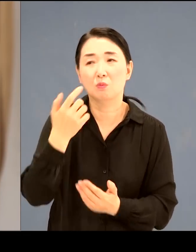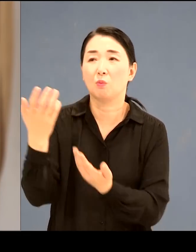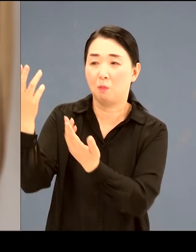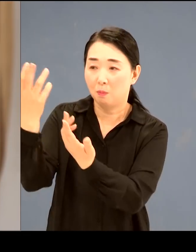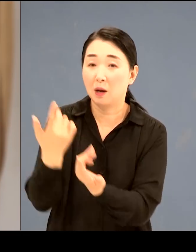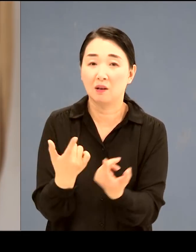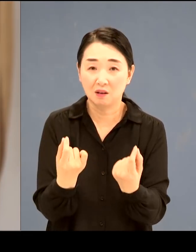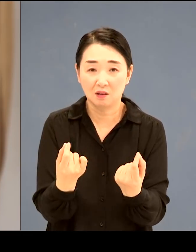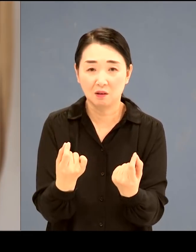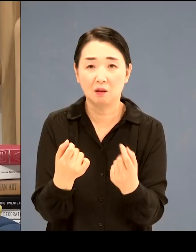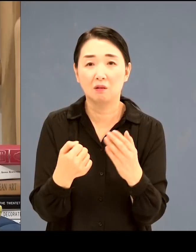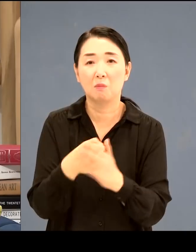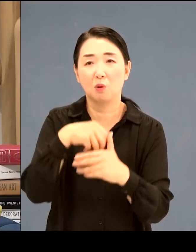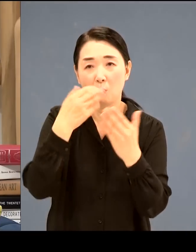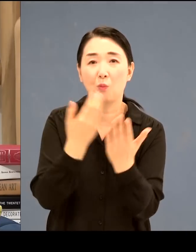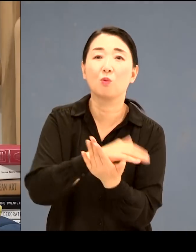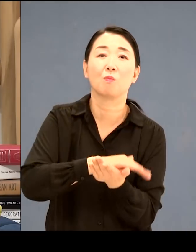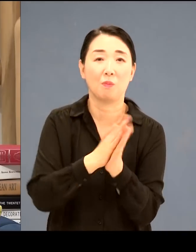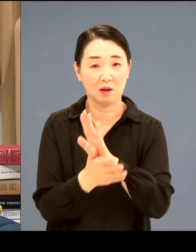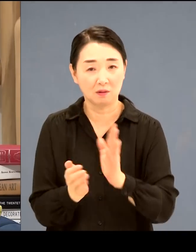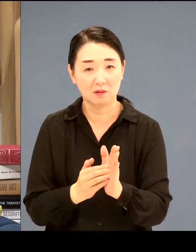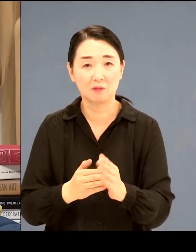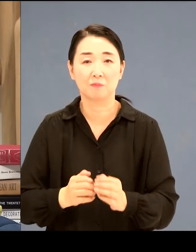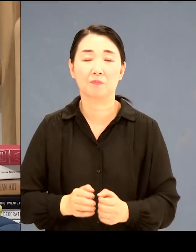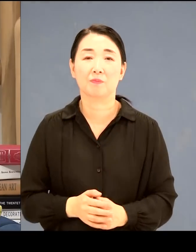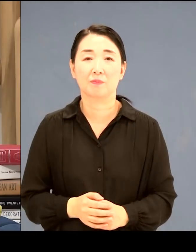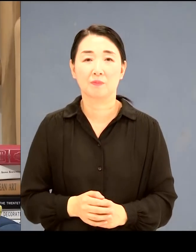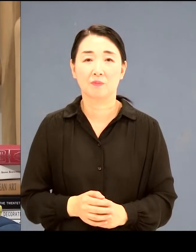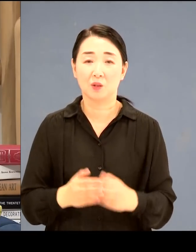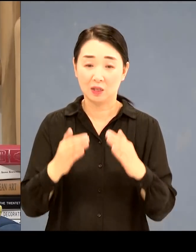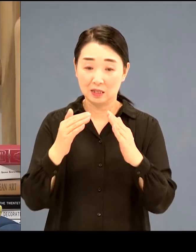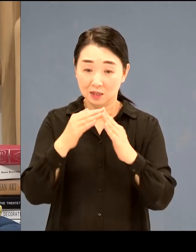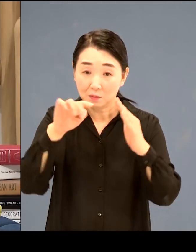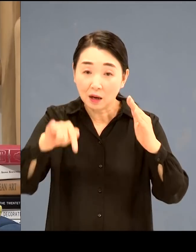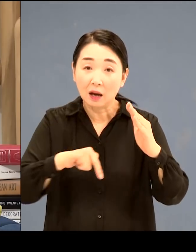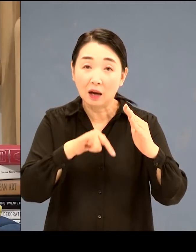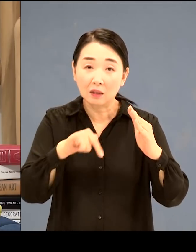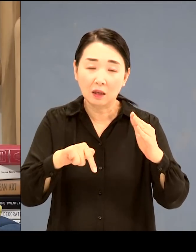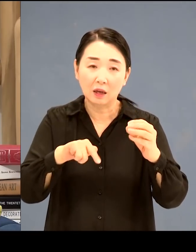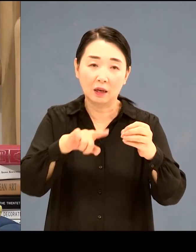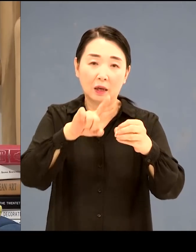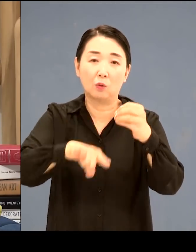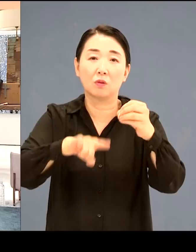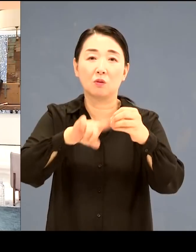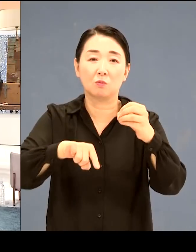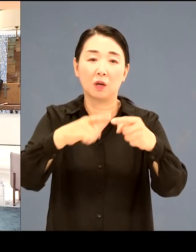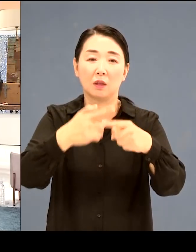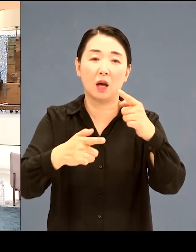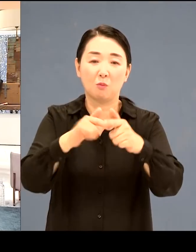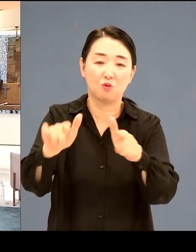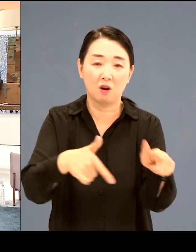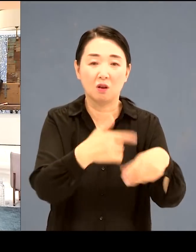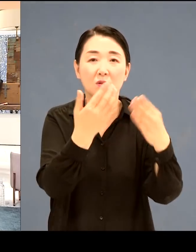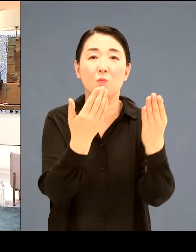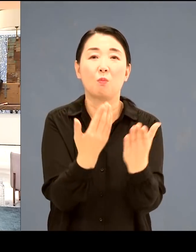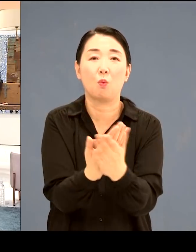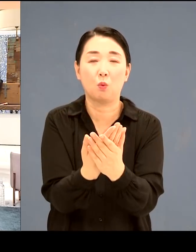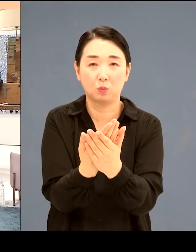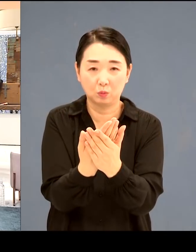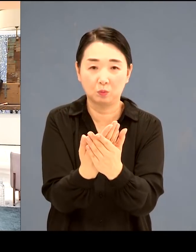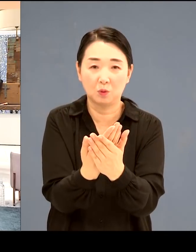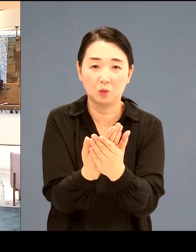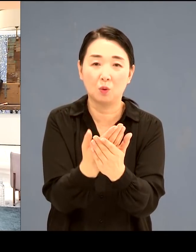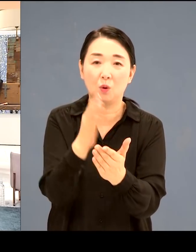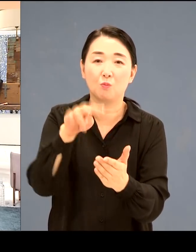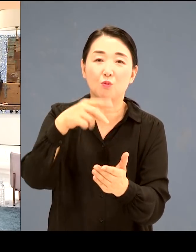완전히 바뀌셨어요. 예. 집에 있는 그 우상 숭배하는 그런 나무 조각 같은 것들도 네. 다 혹시 뭐 부적 내다버리시고 같은